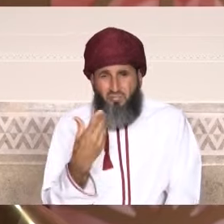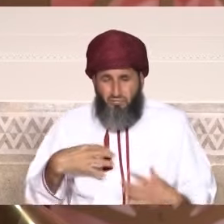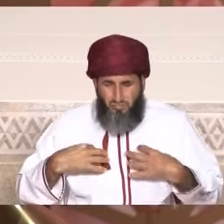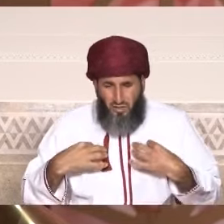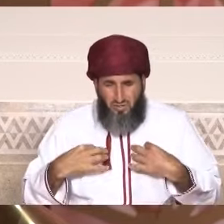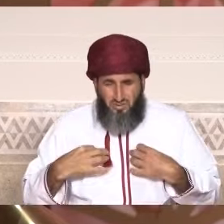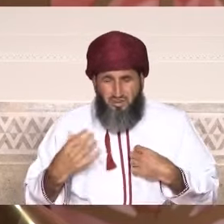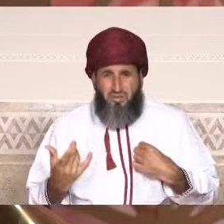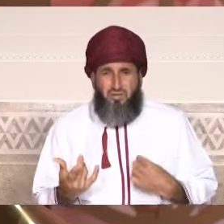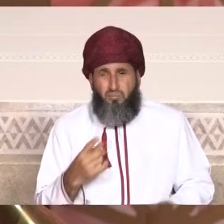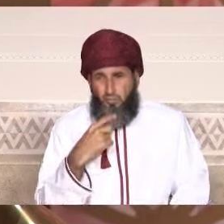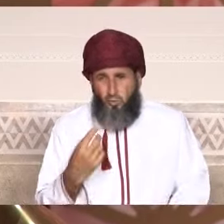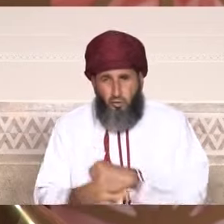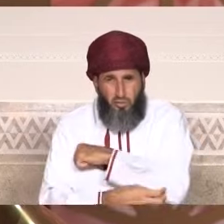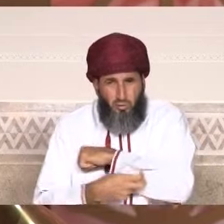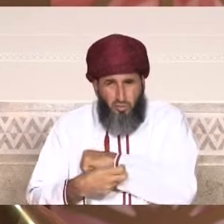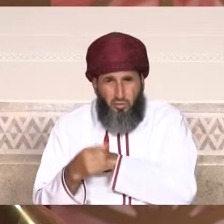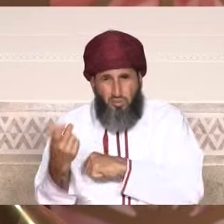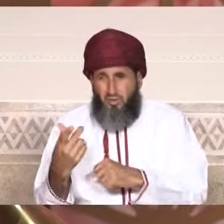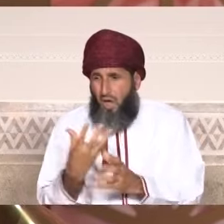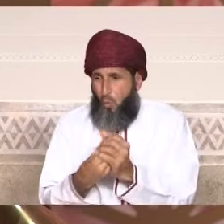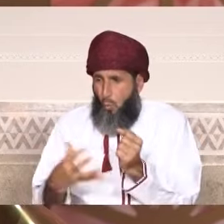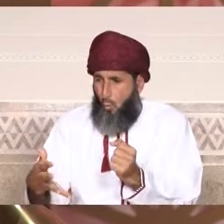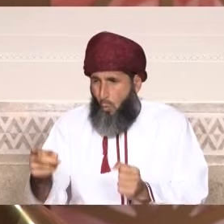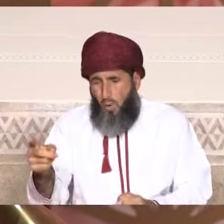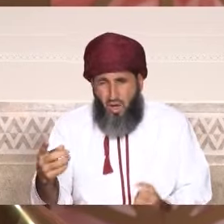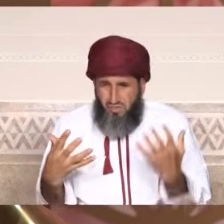نعم. أو ما هو أولى له ولعياله،